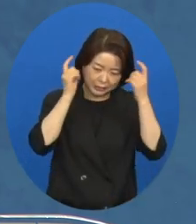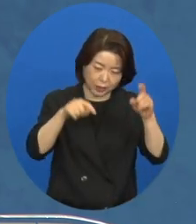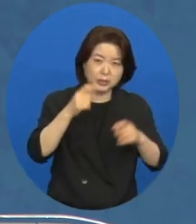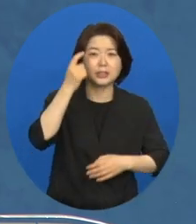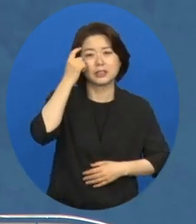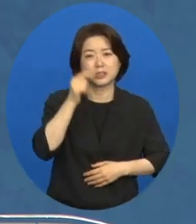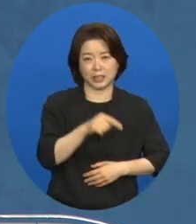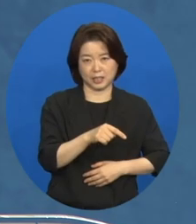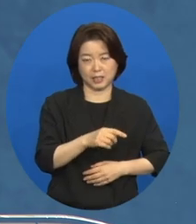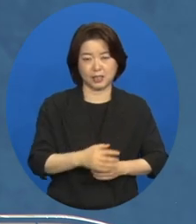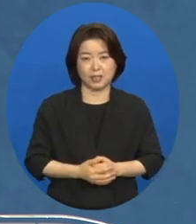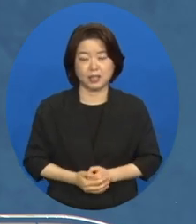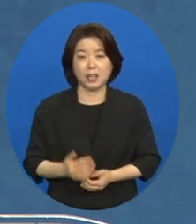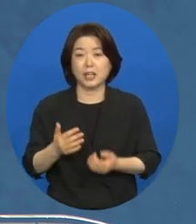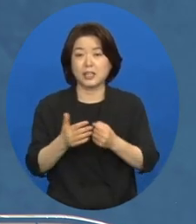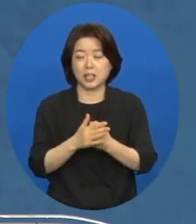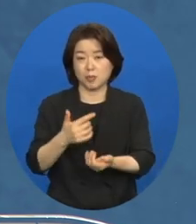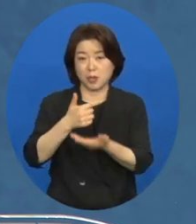그러니까 노아도